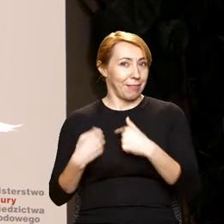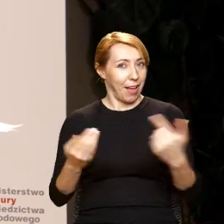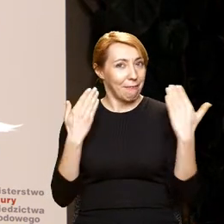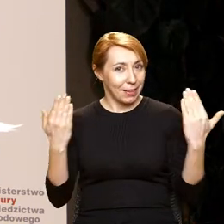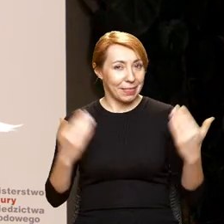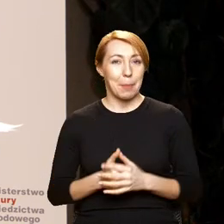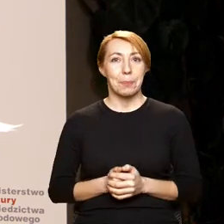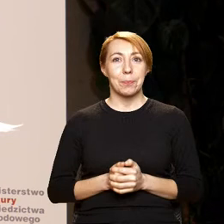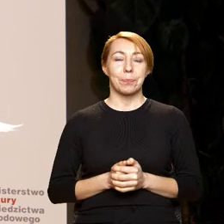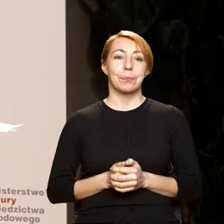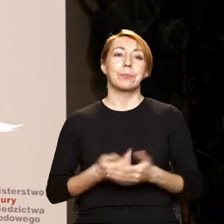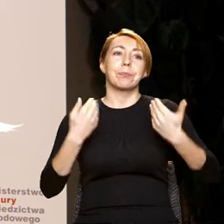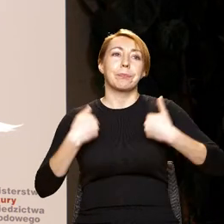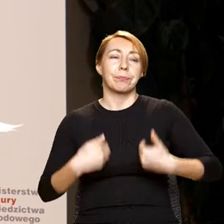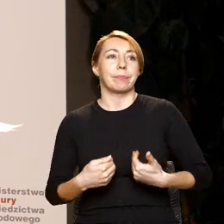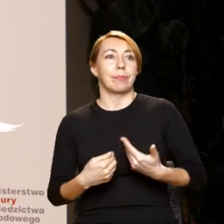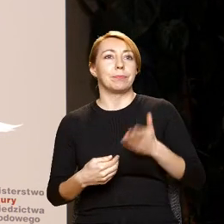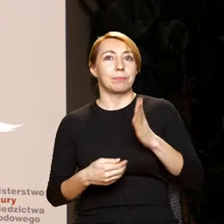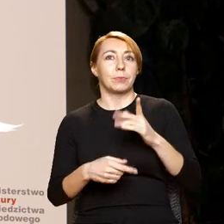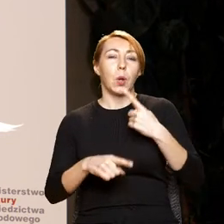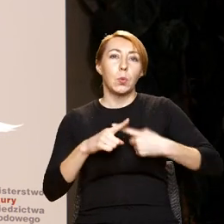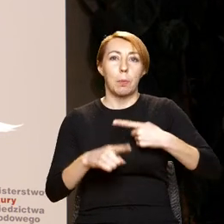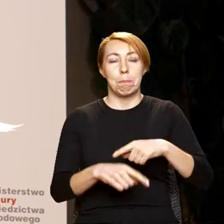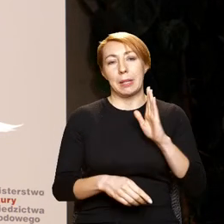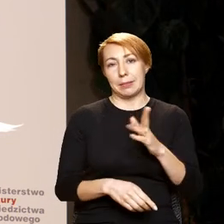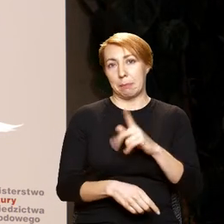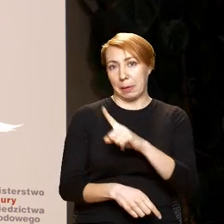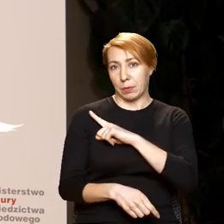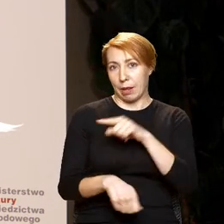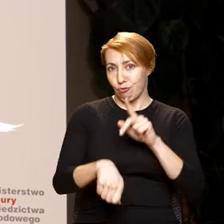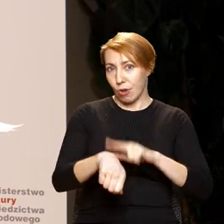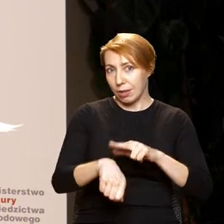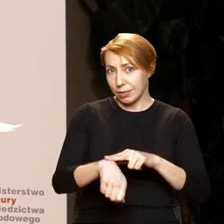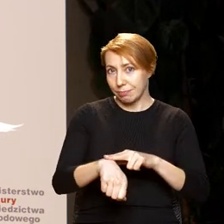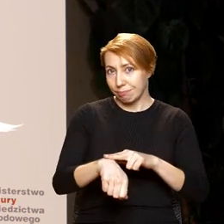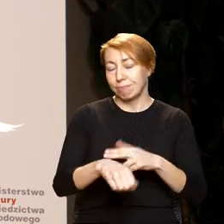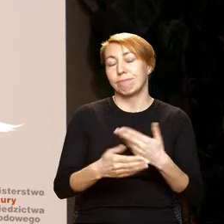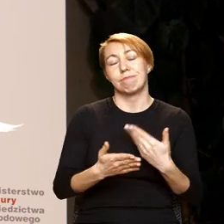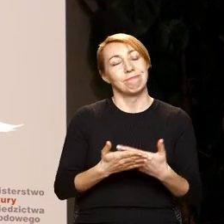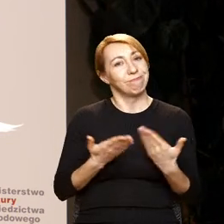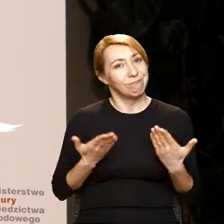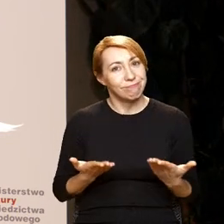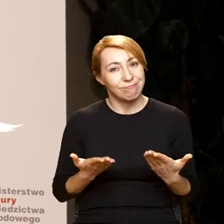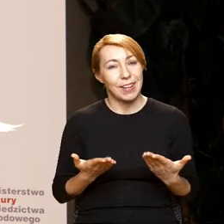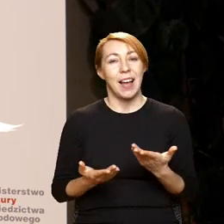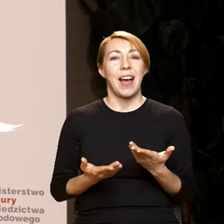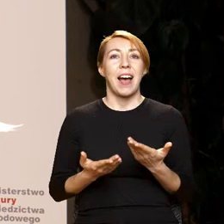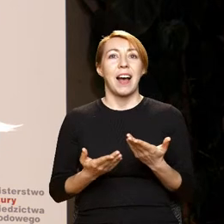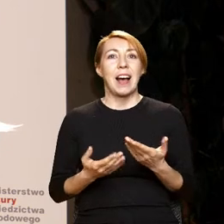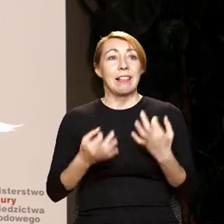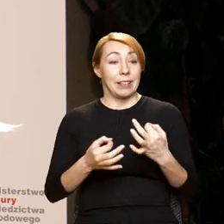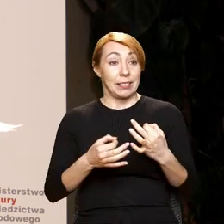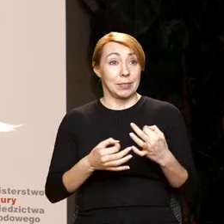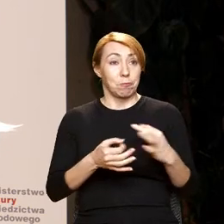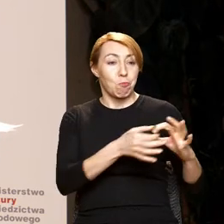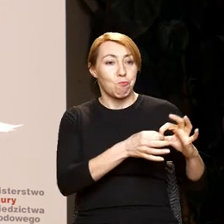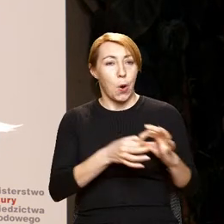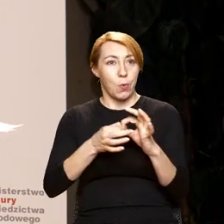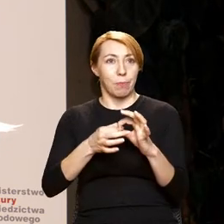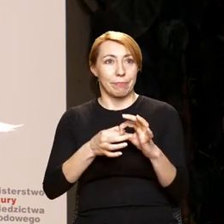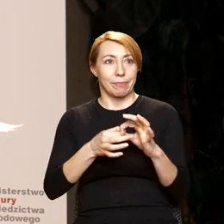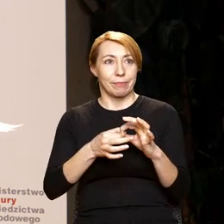dzisiaj pełnić rolę troszkę takiego Cerbera czasowego, ponieważ musimy połączyć To, co teraz się odbywa, to